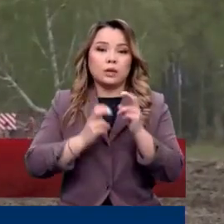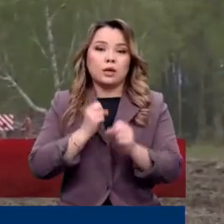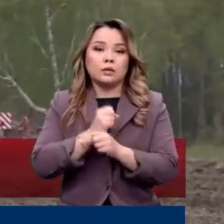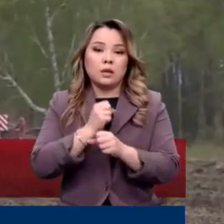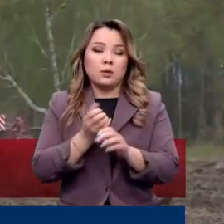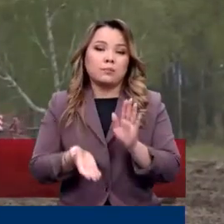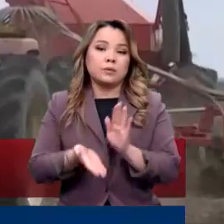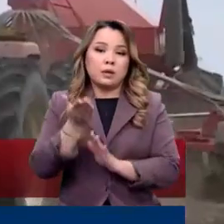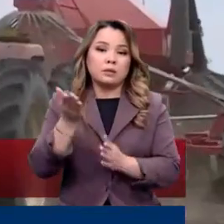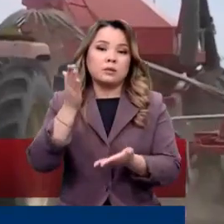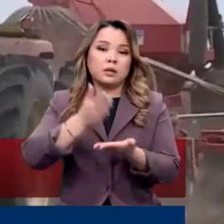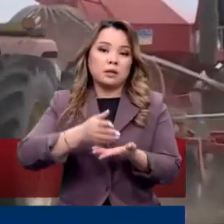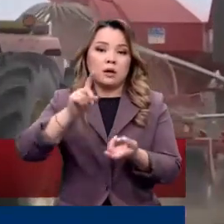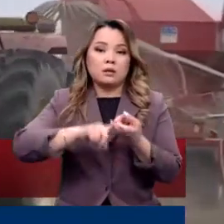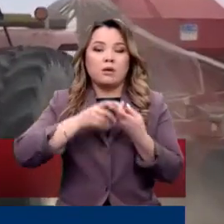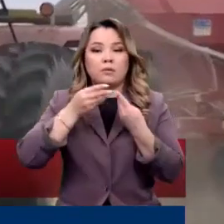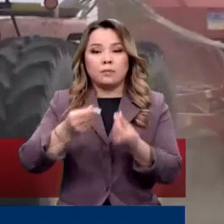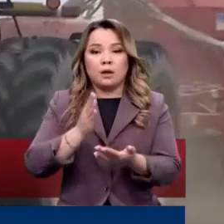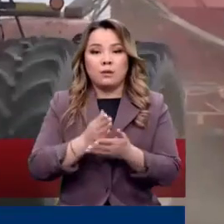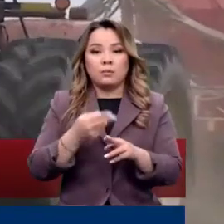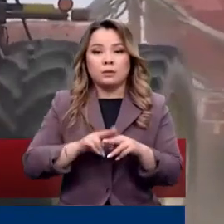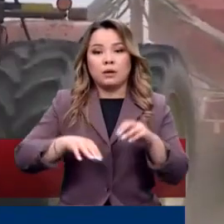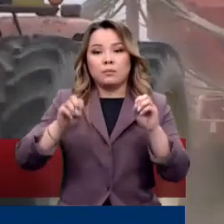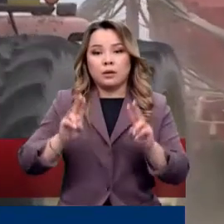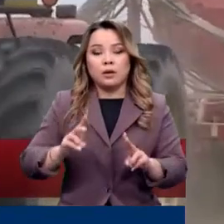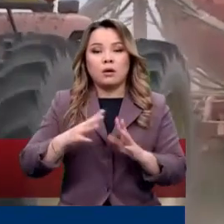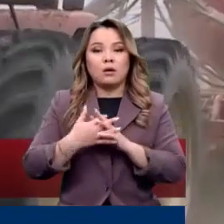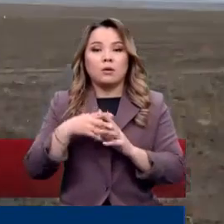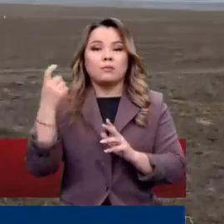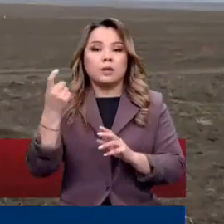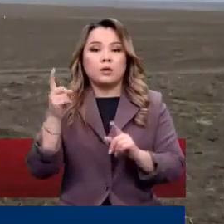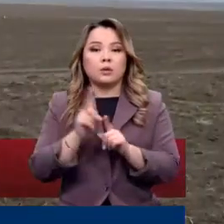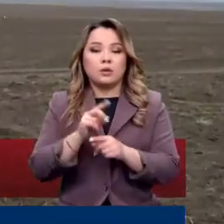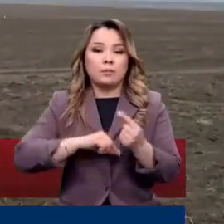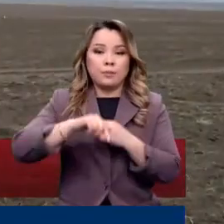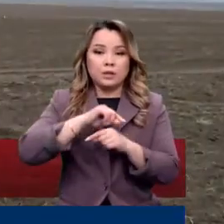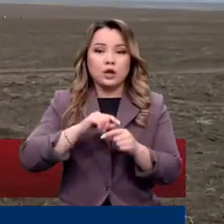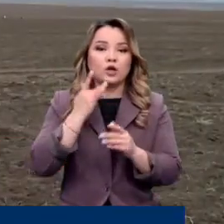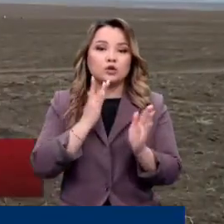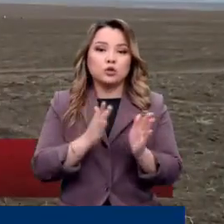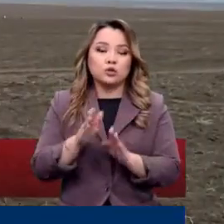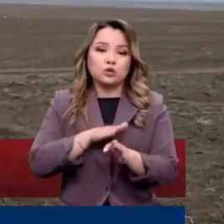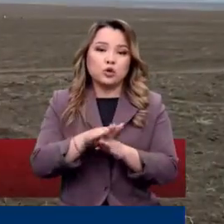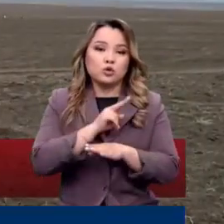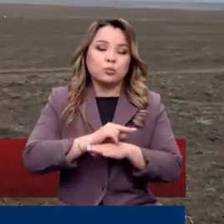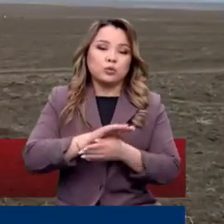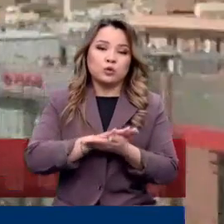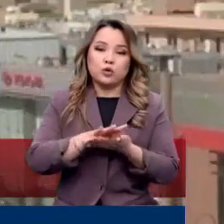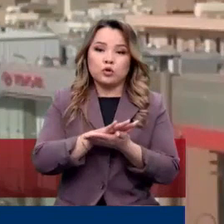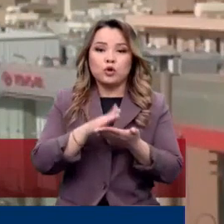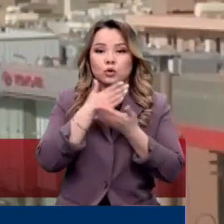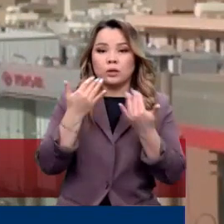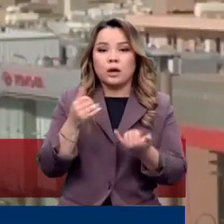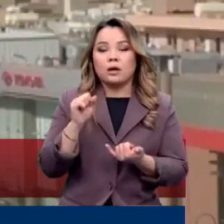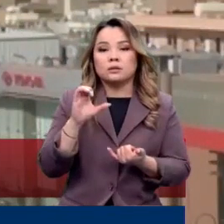құнының шарықтауына тікелей әсер етеді. Ал кей мамандар, мәселе тек агробизнесте емес, жалпы жүйелі жұмыстың жоқтығында дейді. Мәселен,